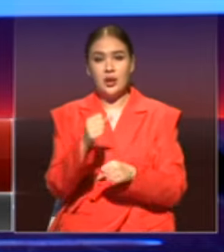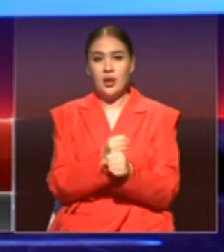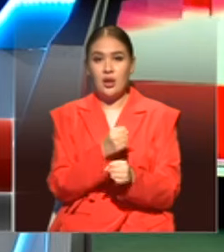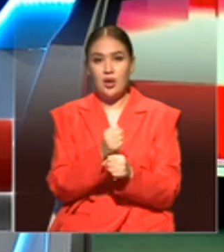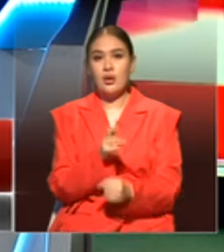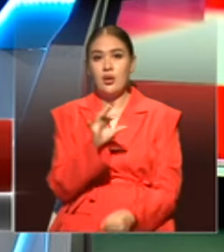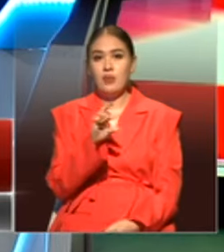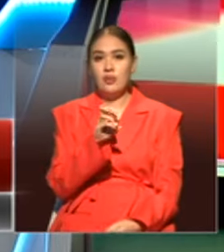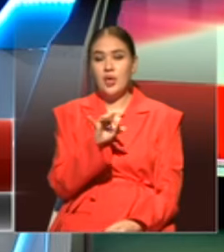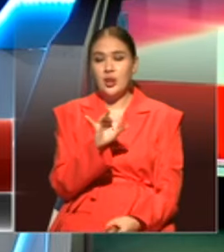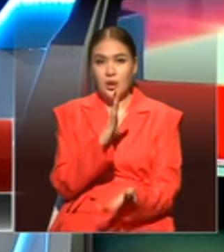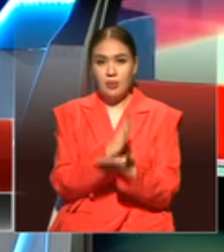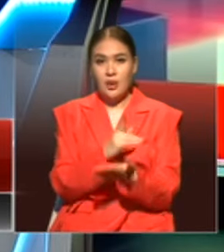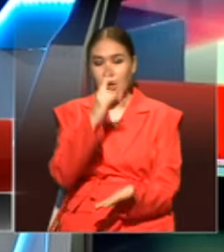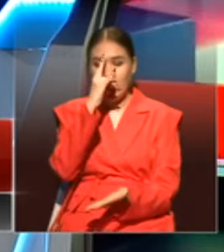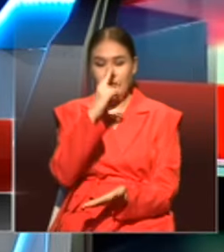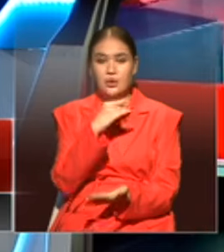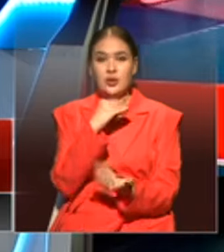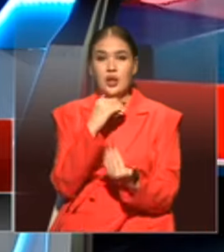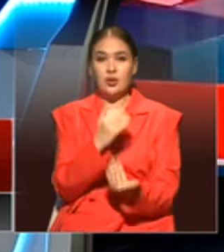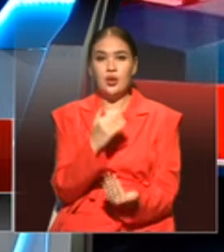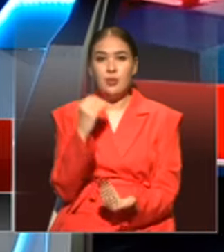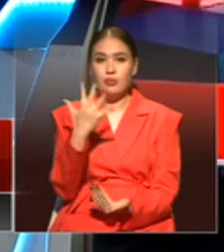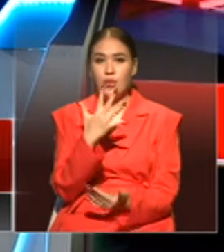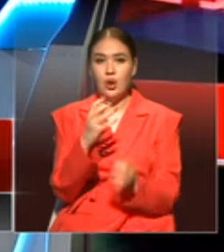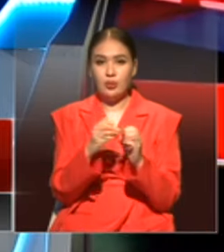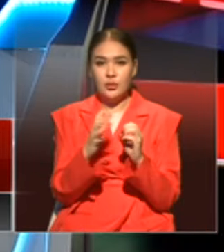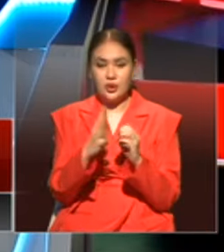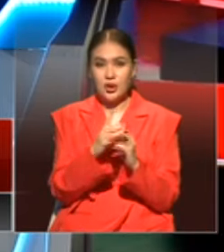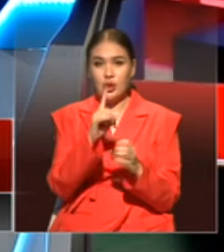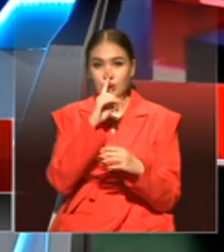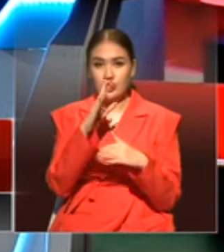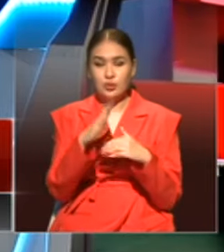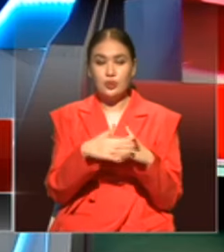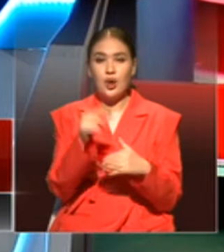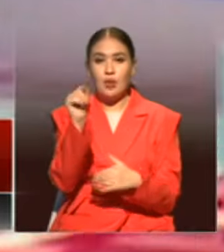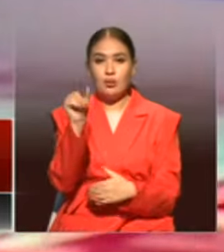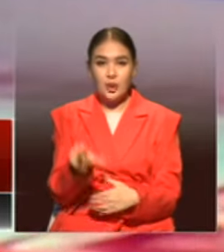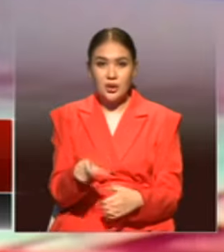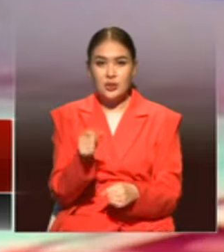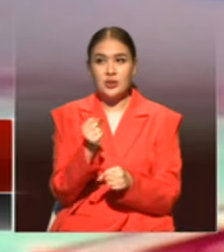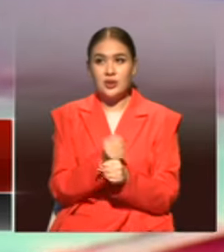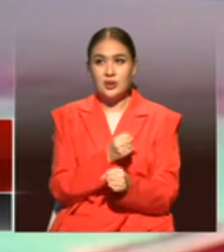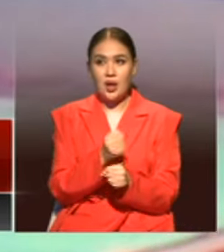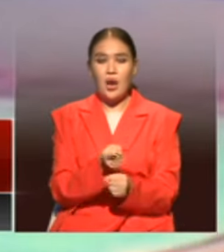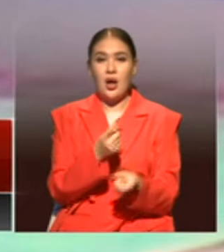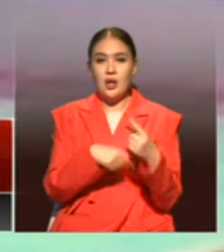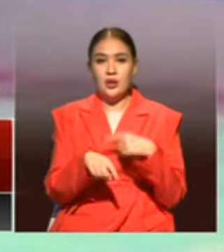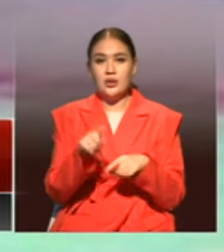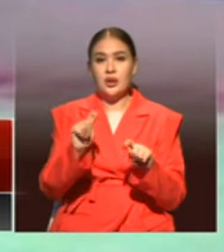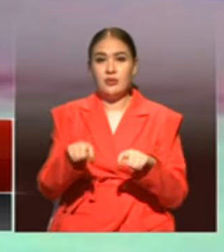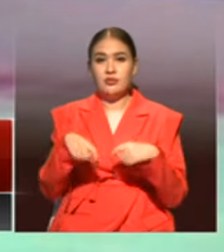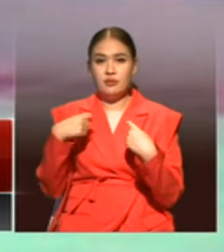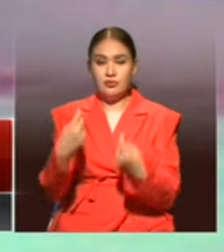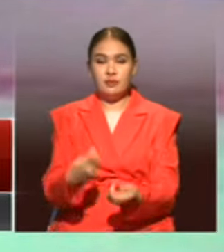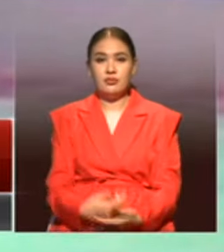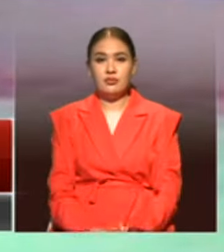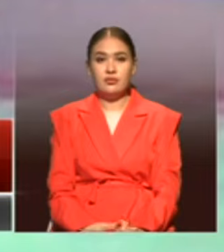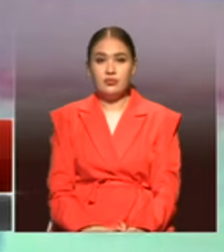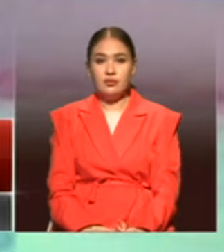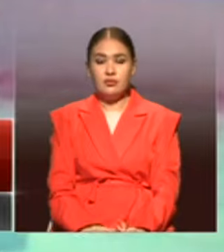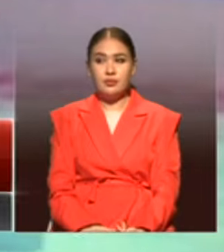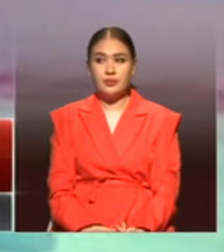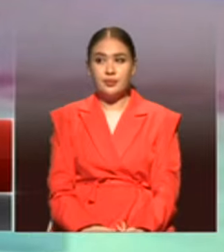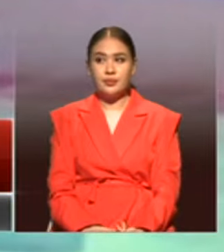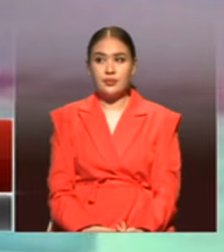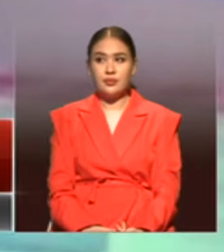компаниялар бар осы. Қазақстанда 15-ке жуық компаниялар бар, жаңағы пластиковый бутылкаларды өңдейтін. Соларға апарып тапсырамыз. Осы жерде түсінбей қалған